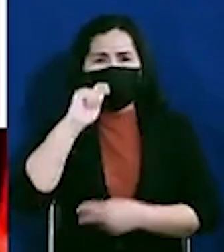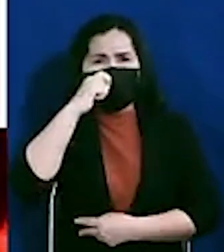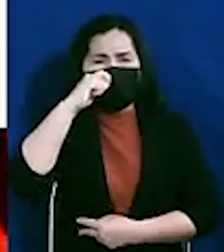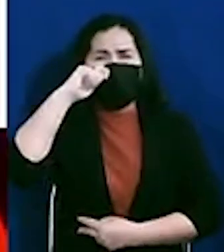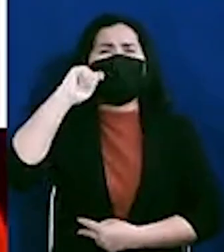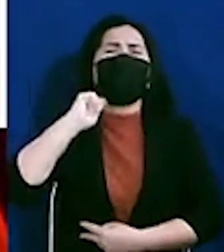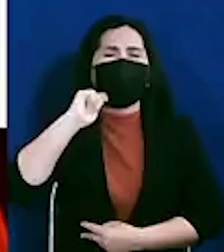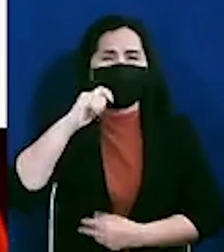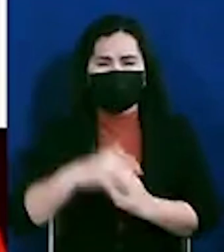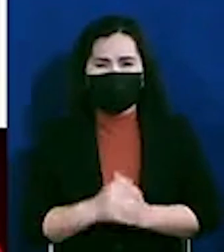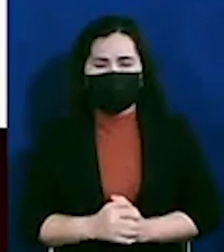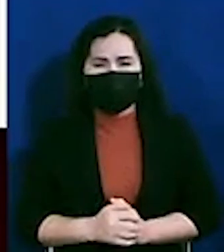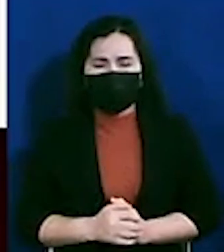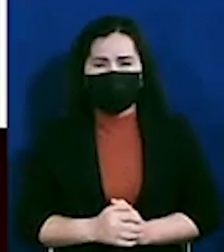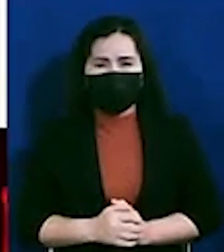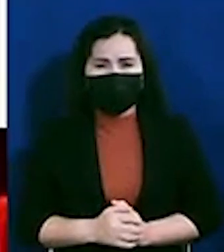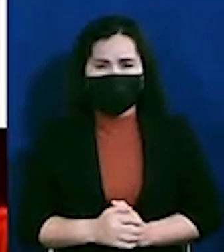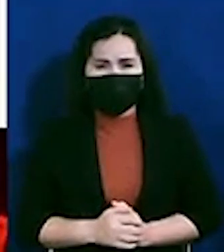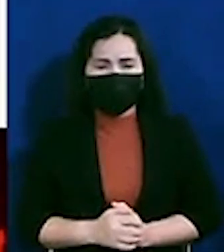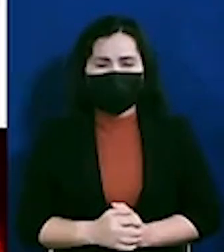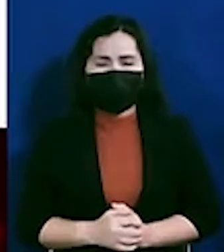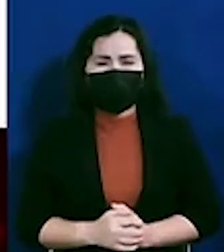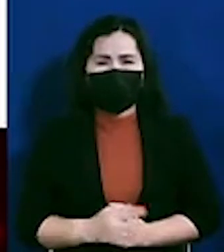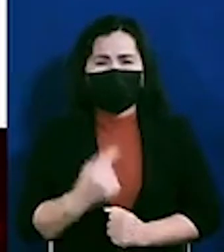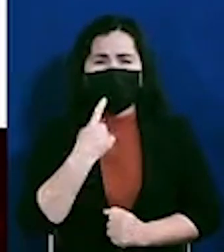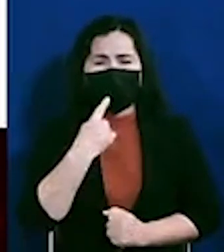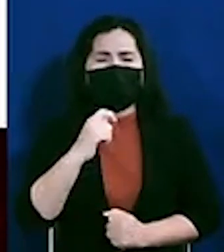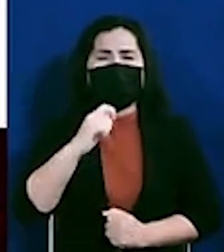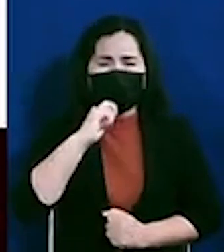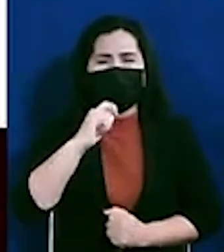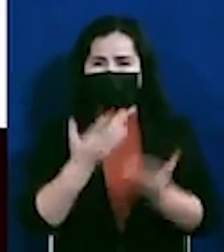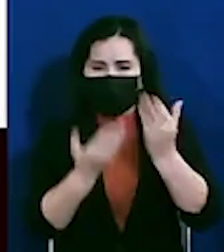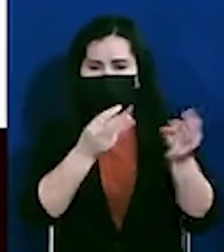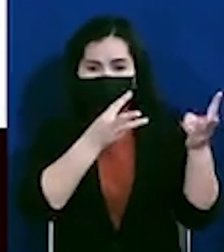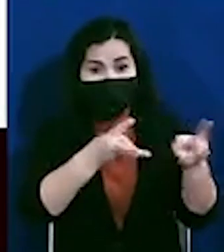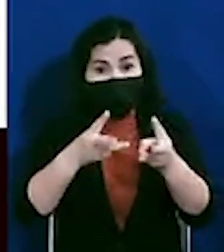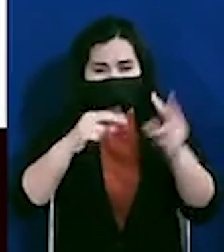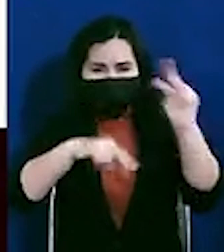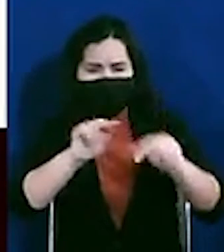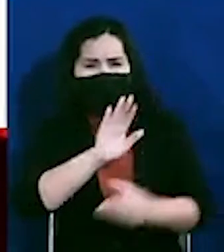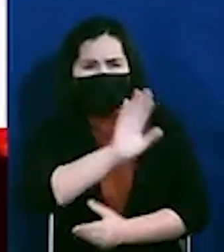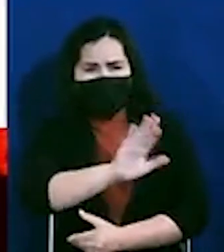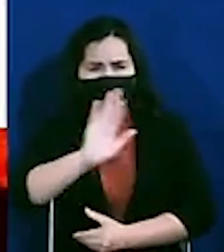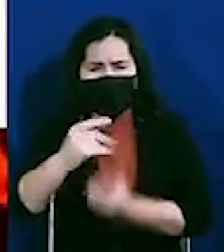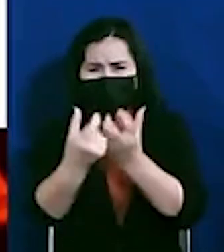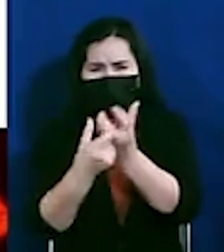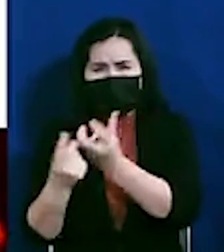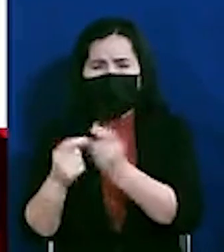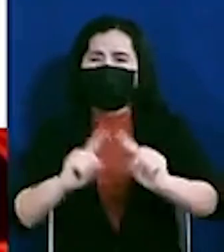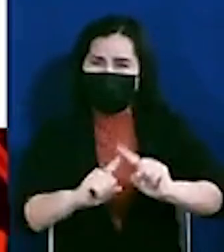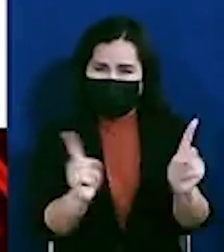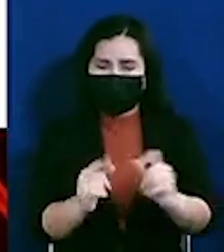ถึงคอหอยบางอันก็แหย่อ่าจากลำคออย่างนี้เป็นต้นนะครับก็ขึ้นกับแต่ละชนิดนะครับรวมทั้ง